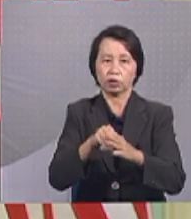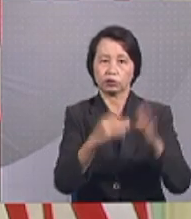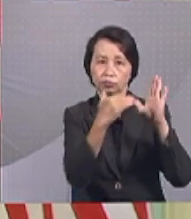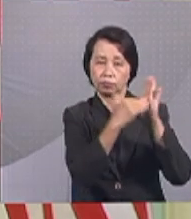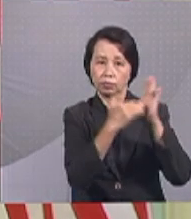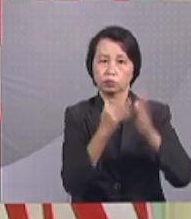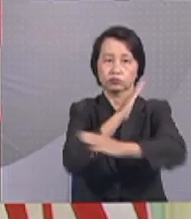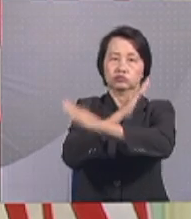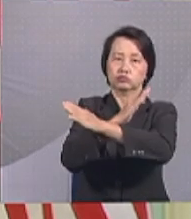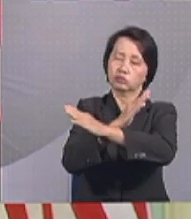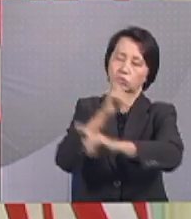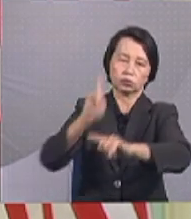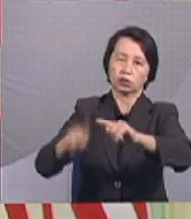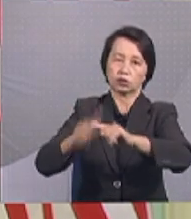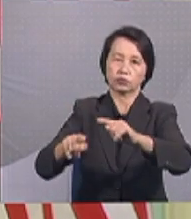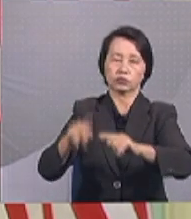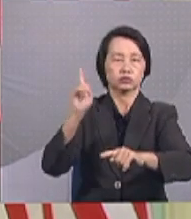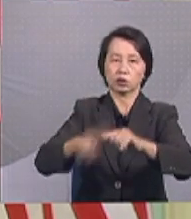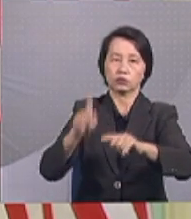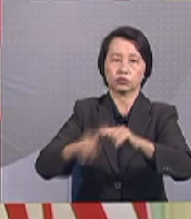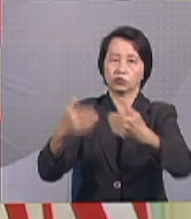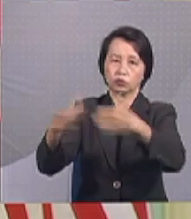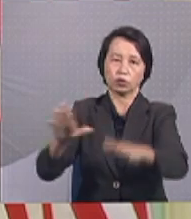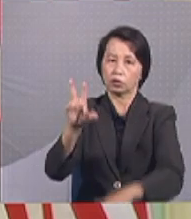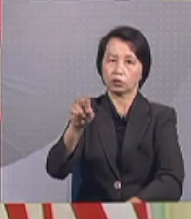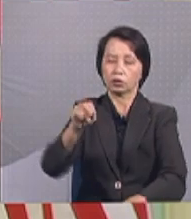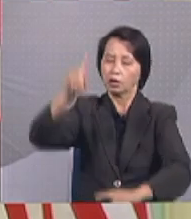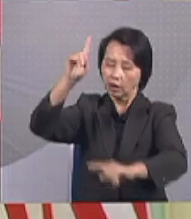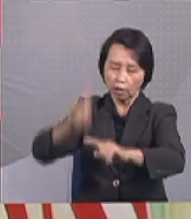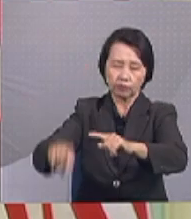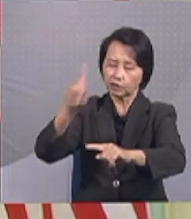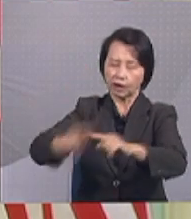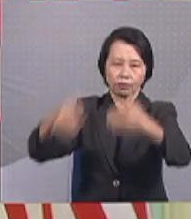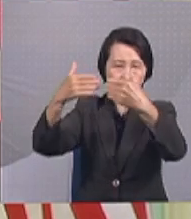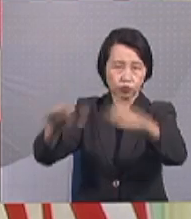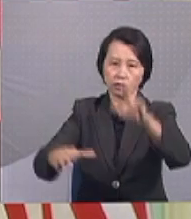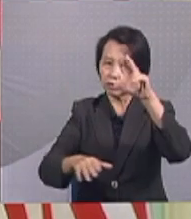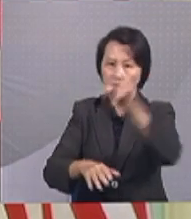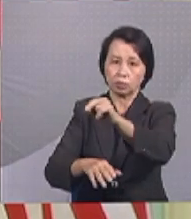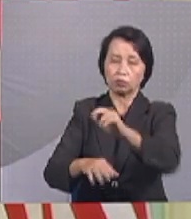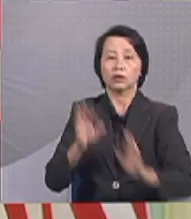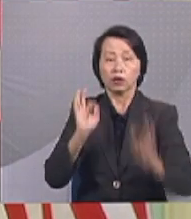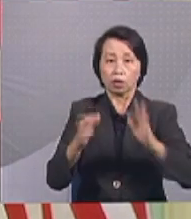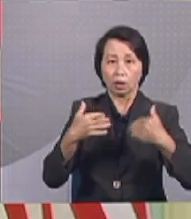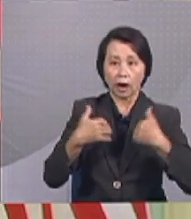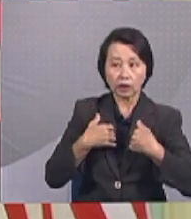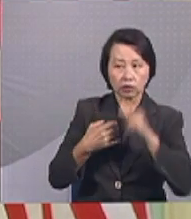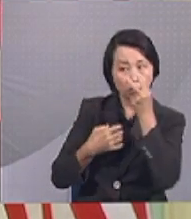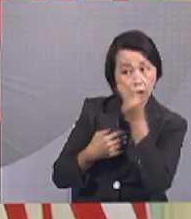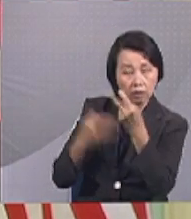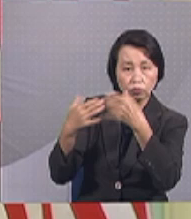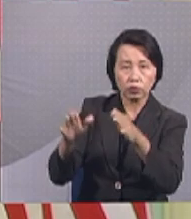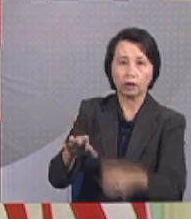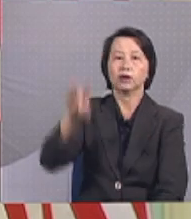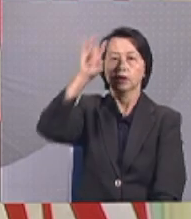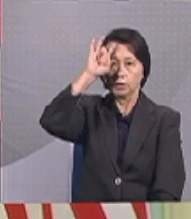yang terlarang ataupun negative list. Jadi tak boleh dibuka. Jikalau ada yang dibuka,